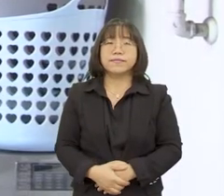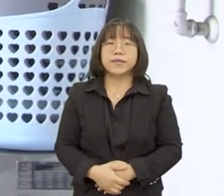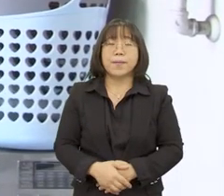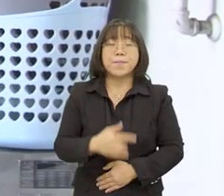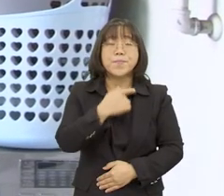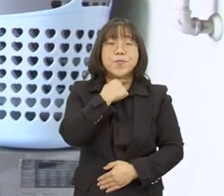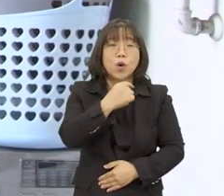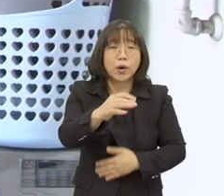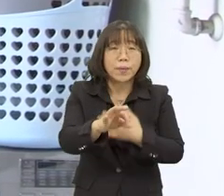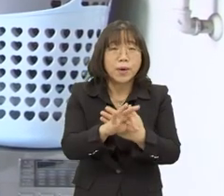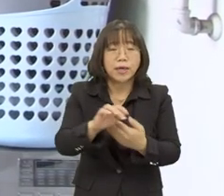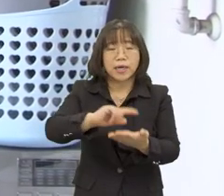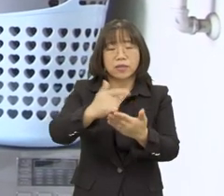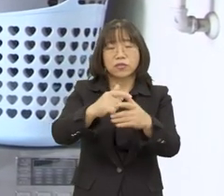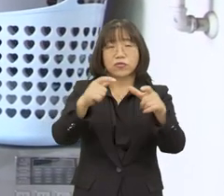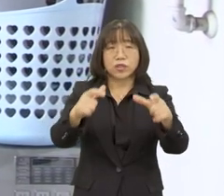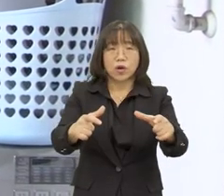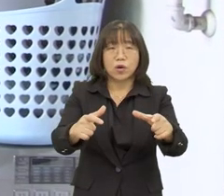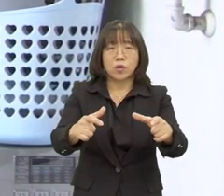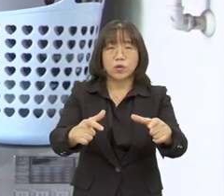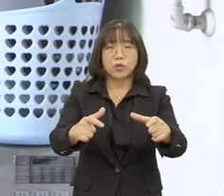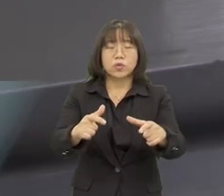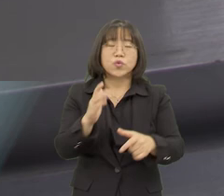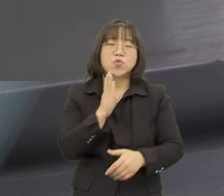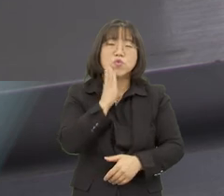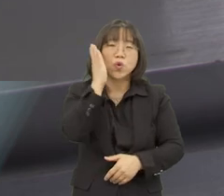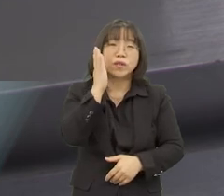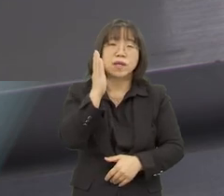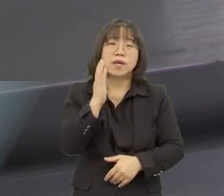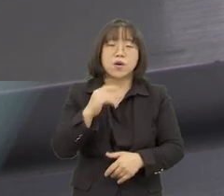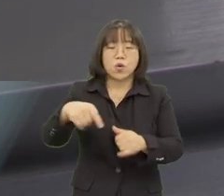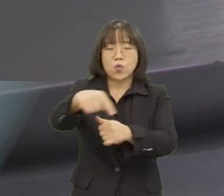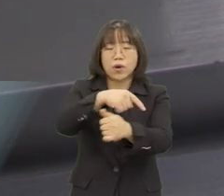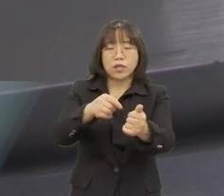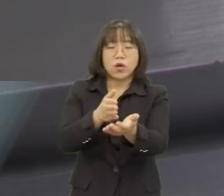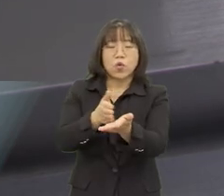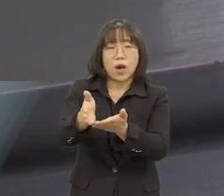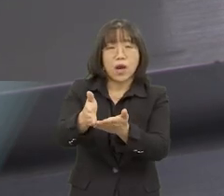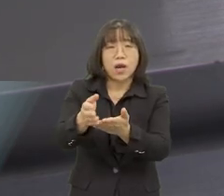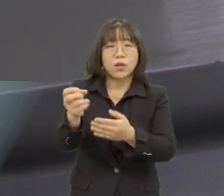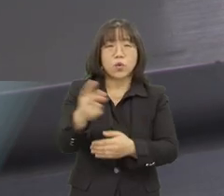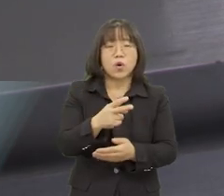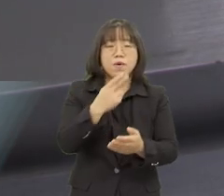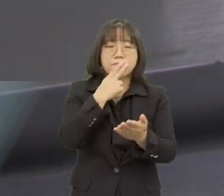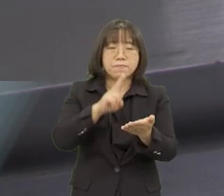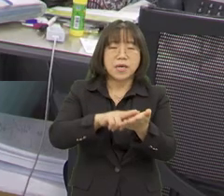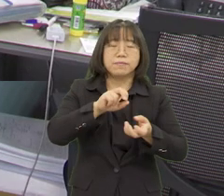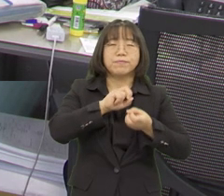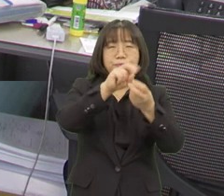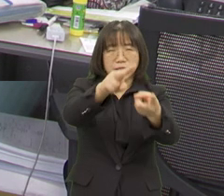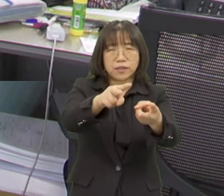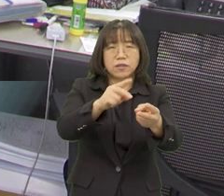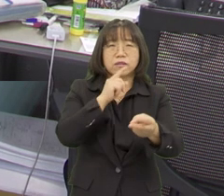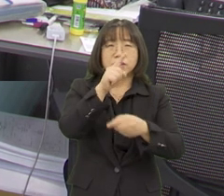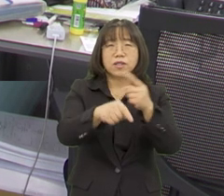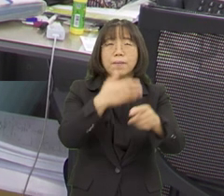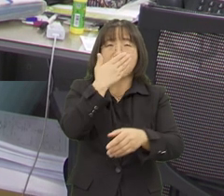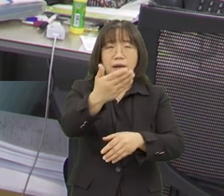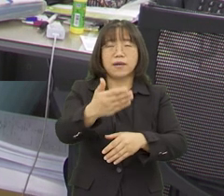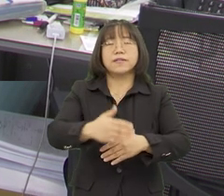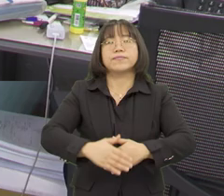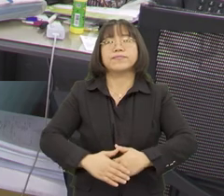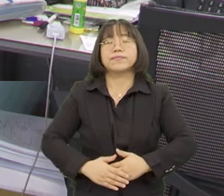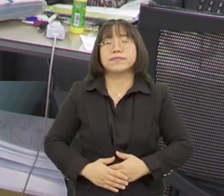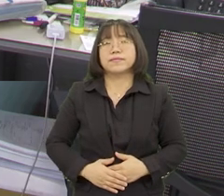수 있습니다 원하는 분들은 강서구청 녹색 환경과의 방문하거나 등기 우편으로 신청하면